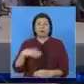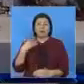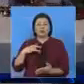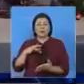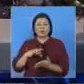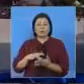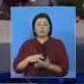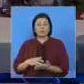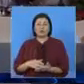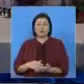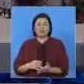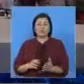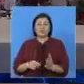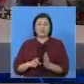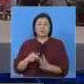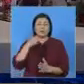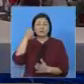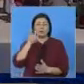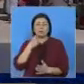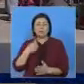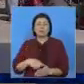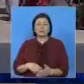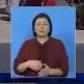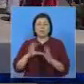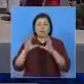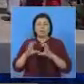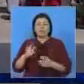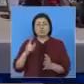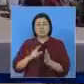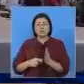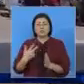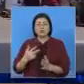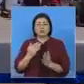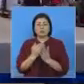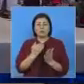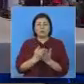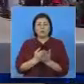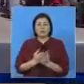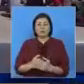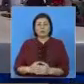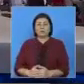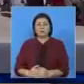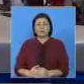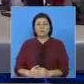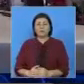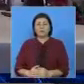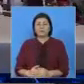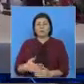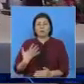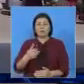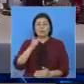Жыл басынан бері 73-ші бап бойынша Қазақстан Республикасы әкімшілік кодексінің бабымен мысалға айта кетсем, 5